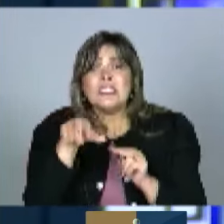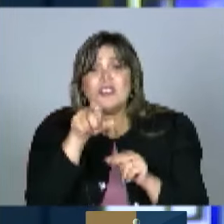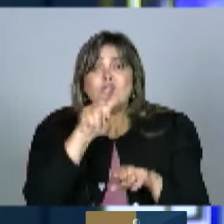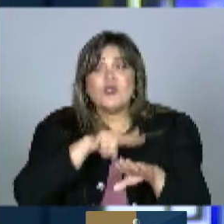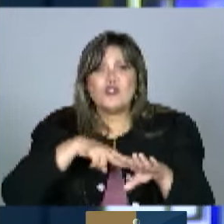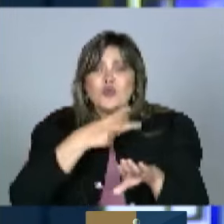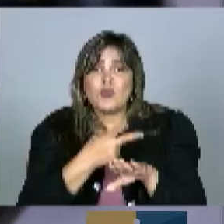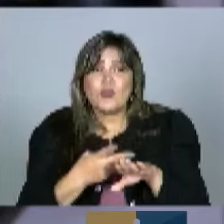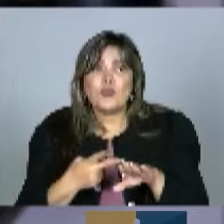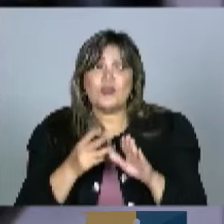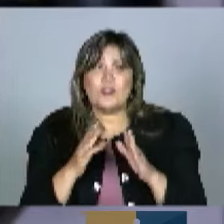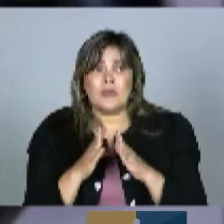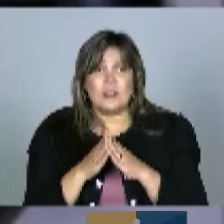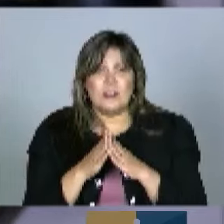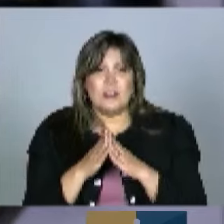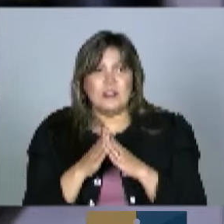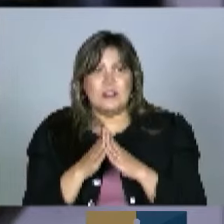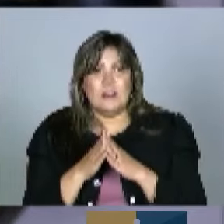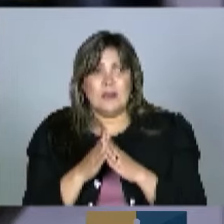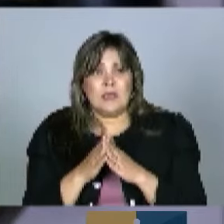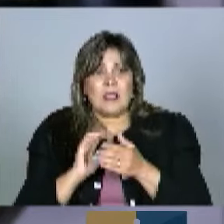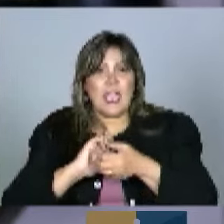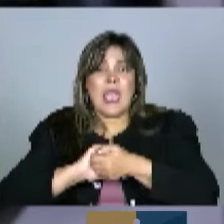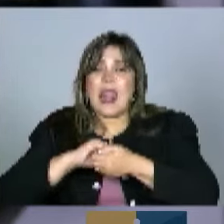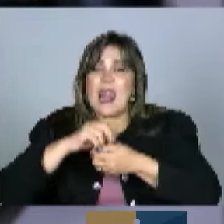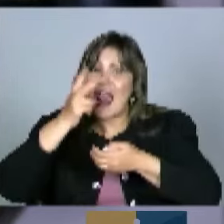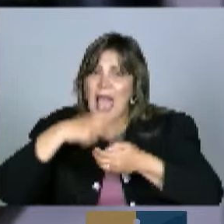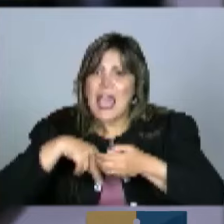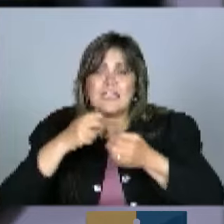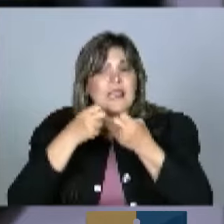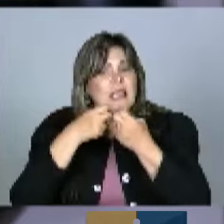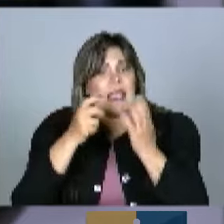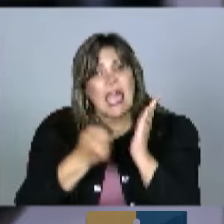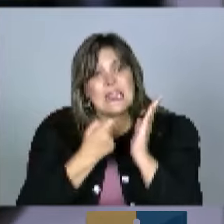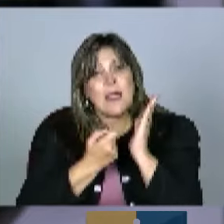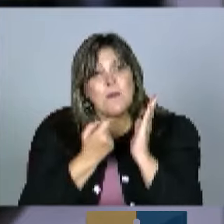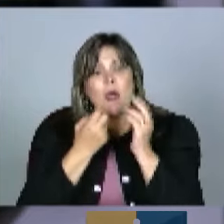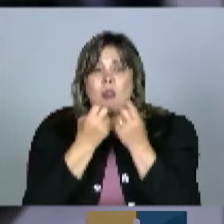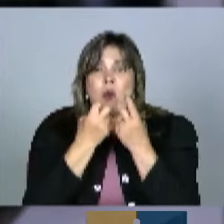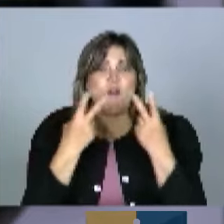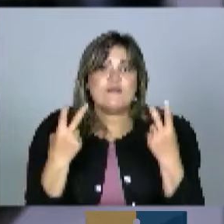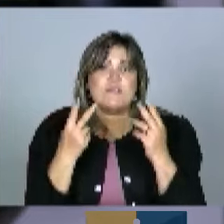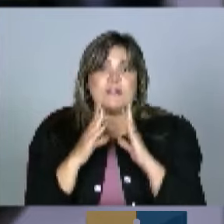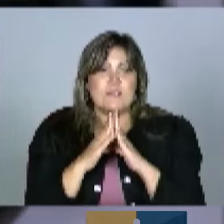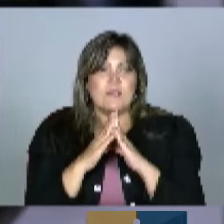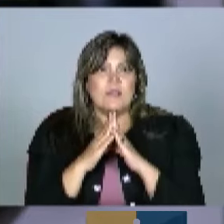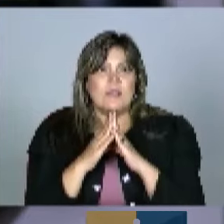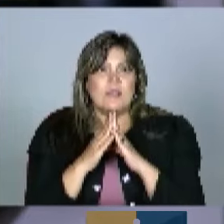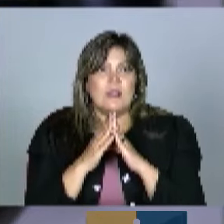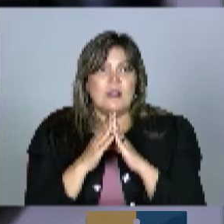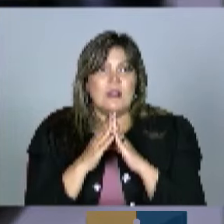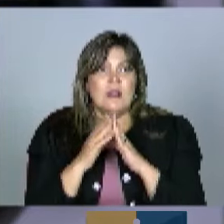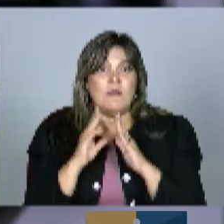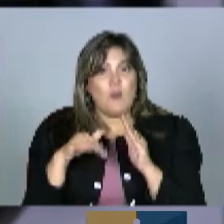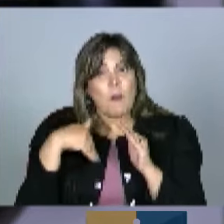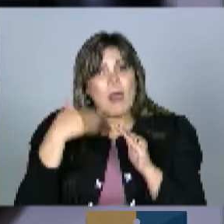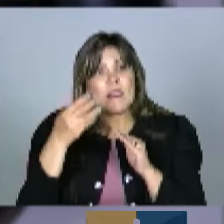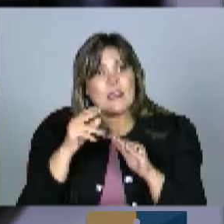يعني هي بس سؤال يا فندم هي دلوقتي كتبت العقد وانتهى الموضوع هل ممكن انا بعد ما اكتب العقد بفتره